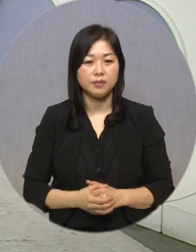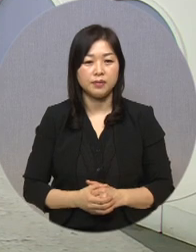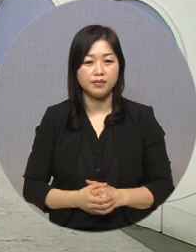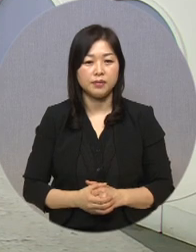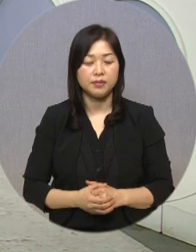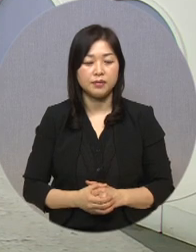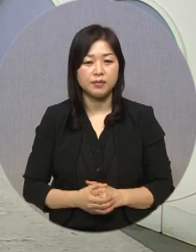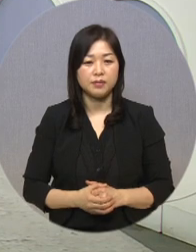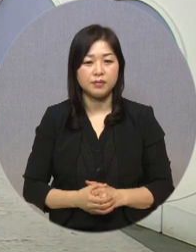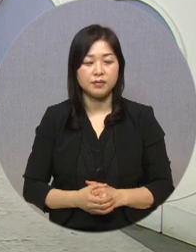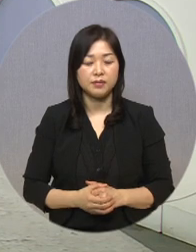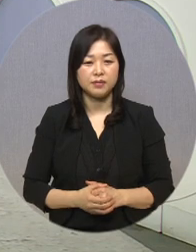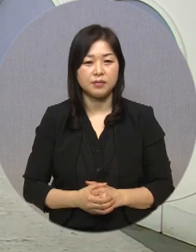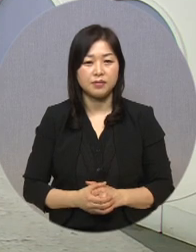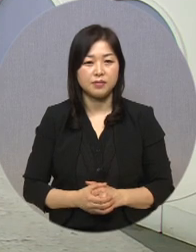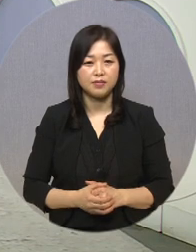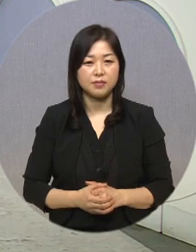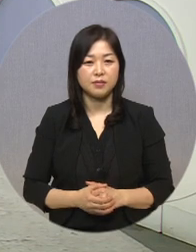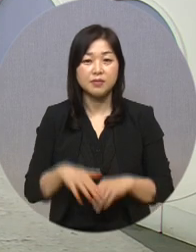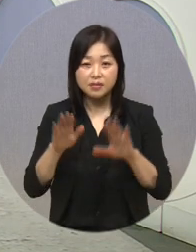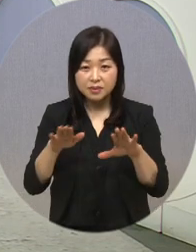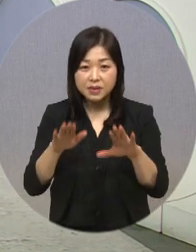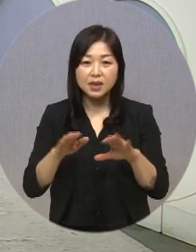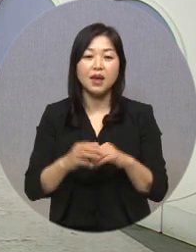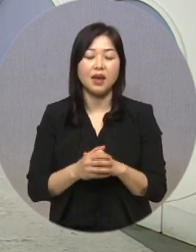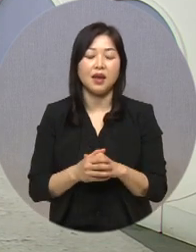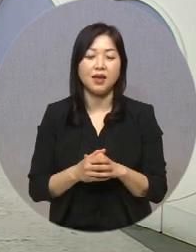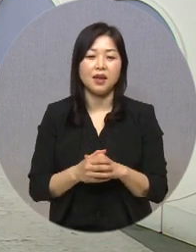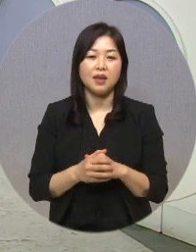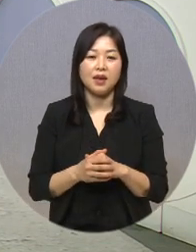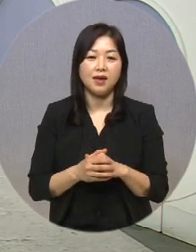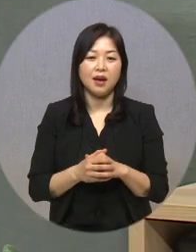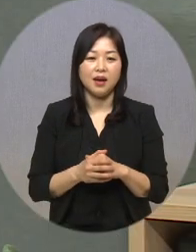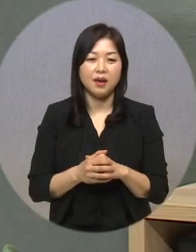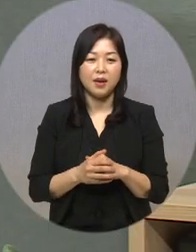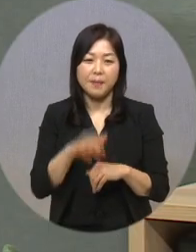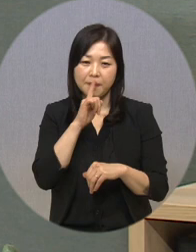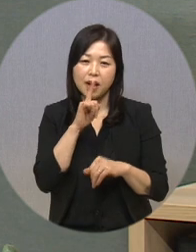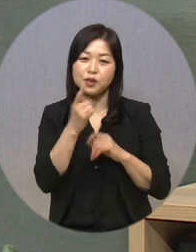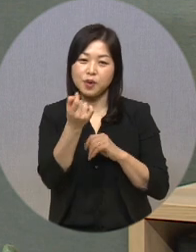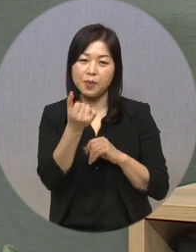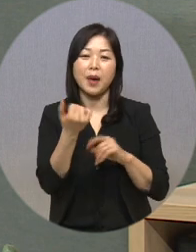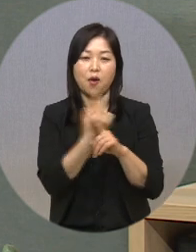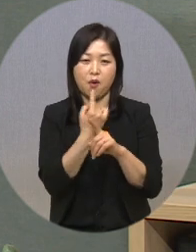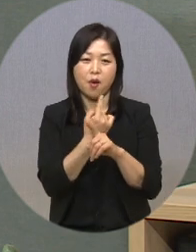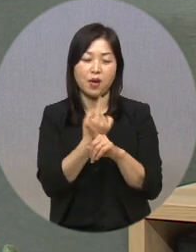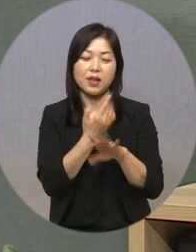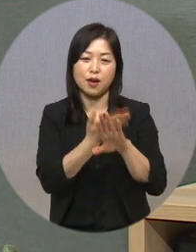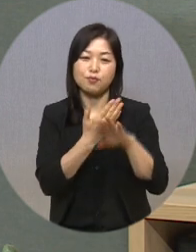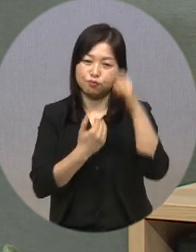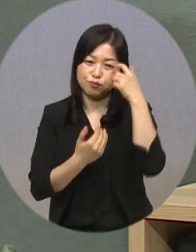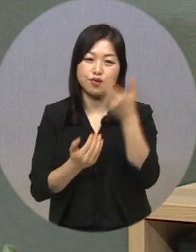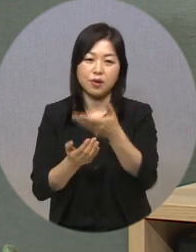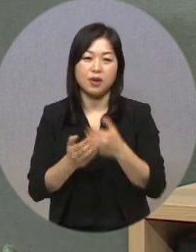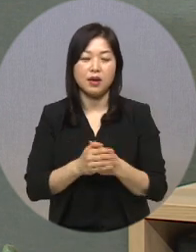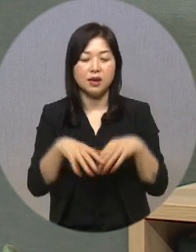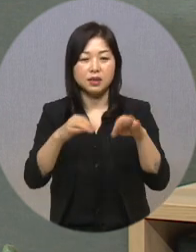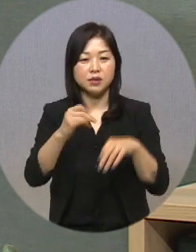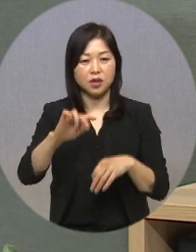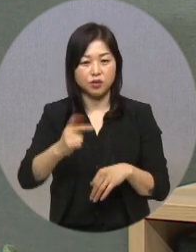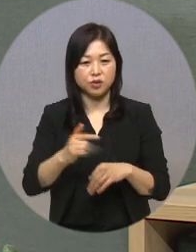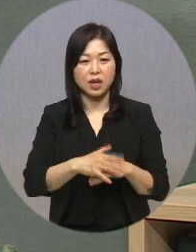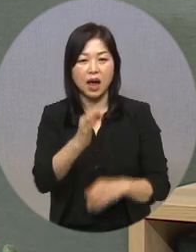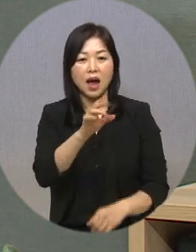말씀이 이제 좀 다른 쪽으로 전환을 해. 그 김창준은 아카데미